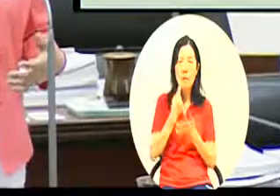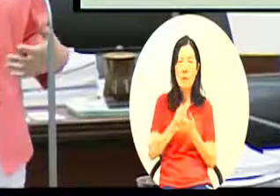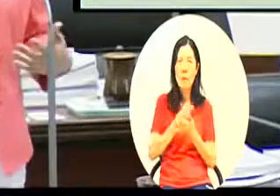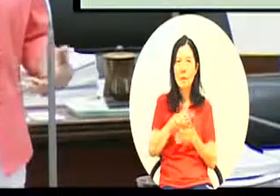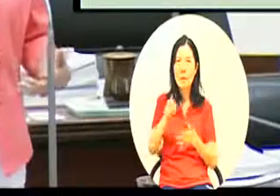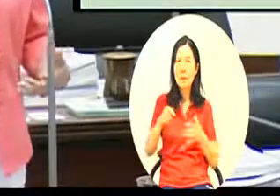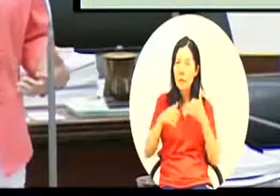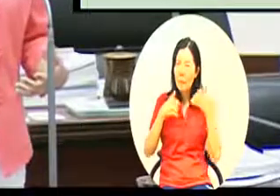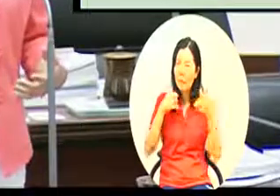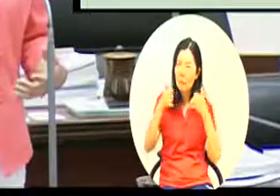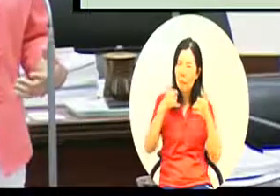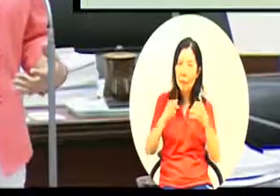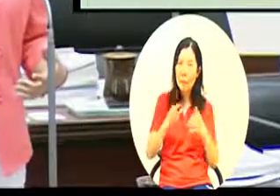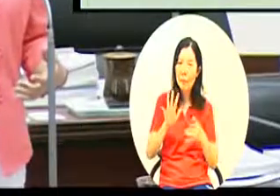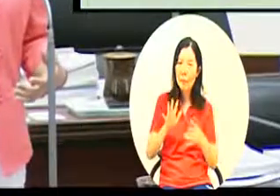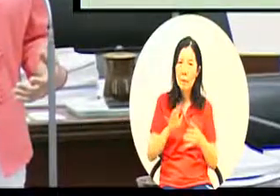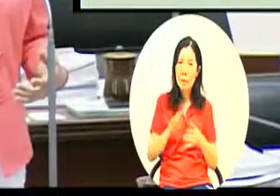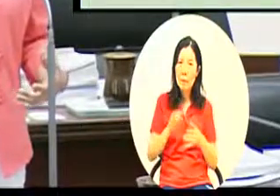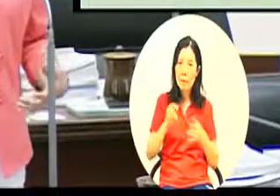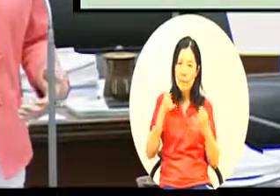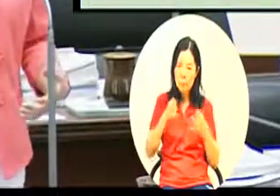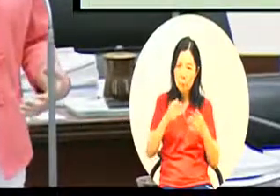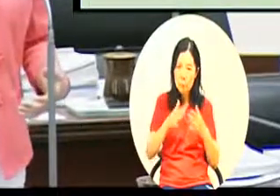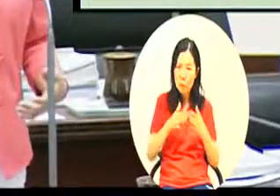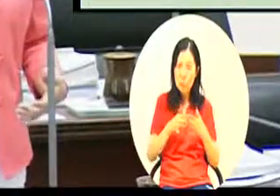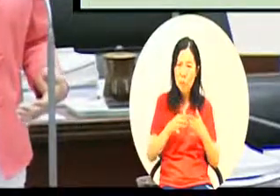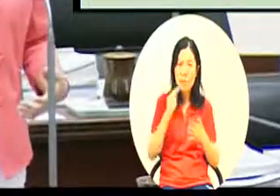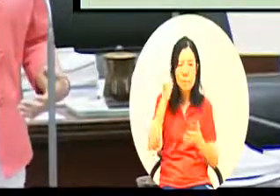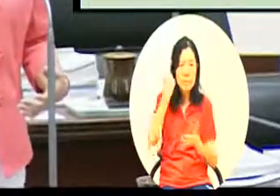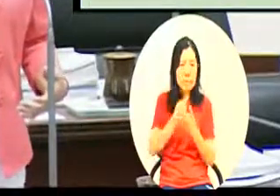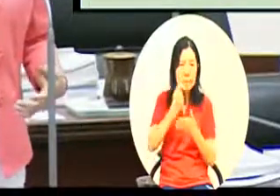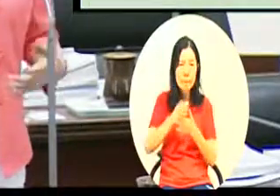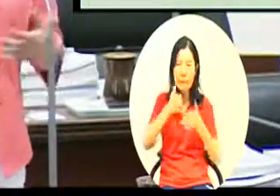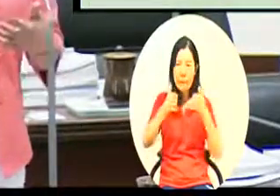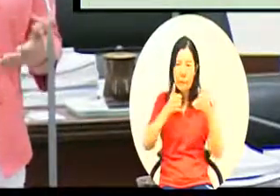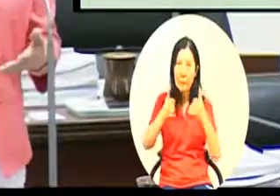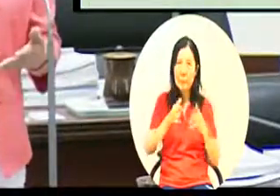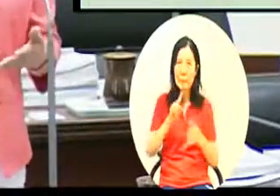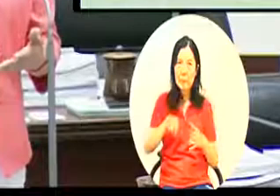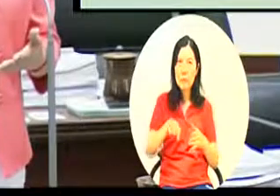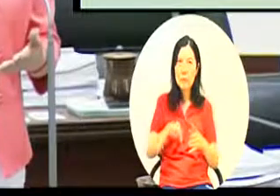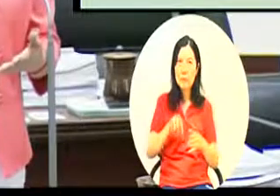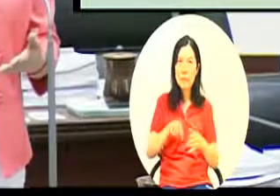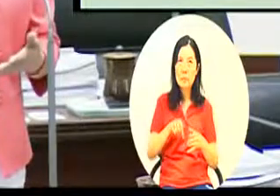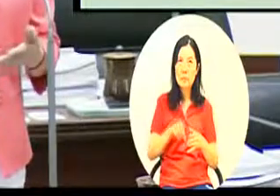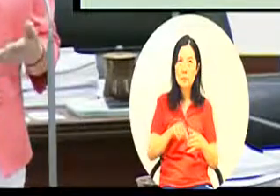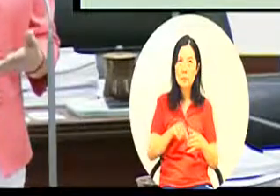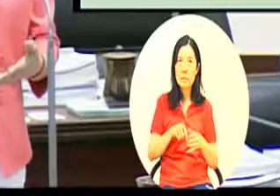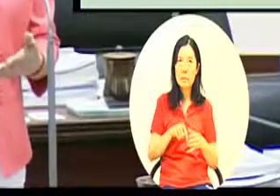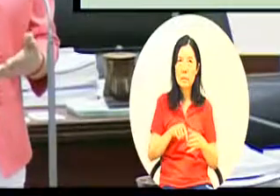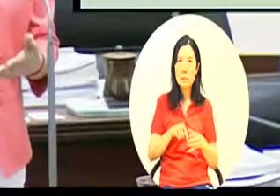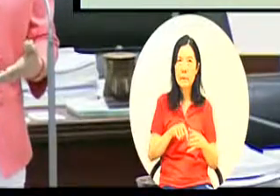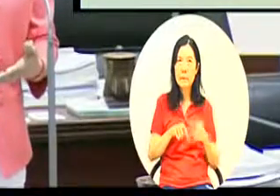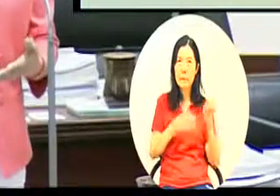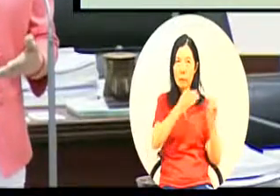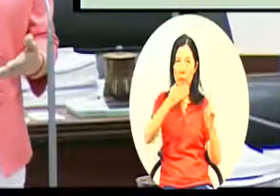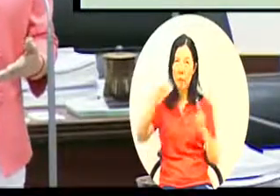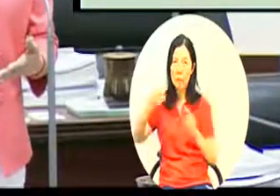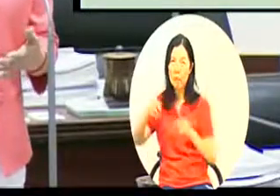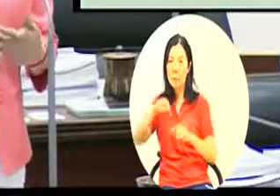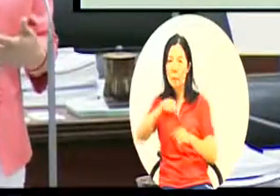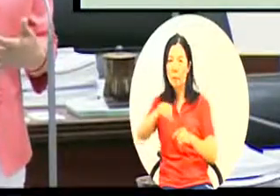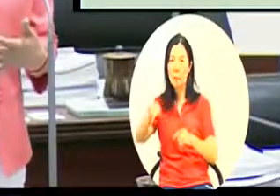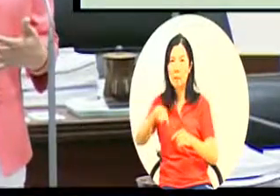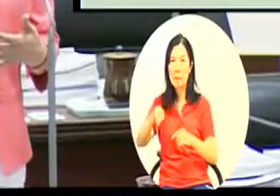你若讲有心人真的是要报复，真的是伊都逐天一直卡。那我们的这边的那个1999的单位也